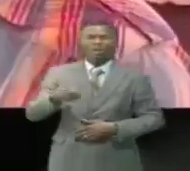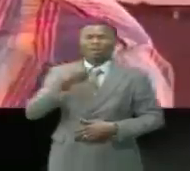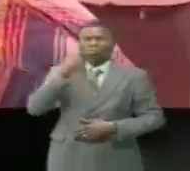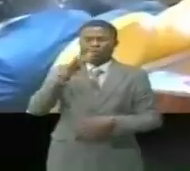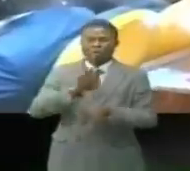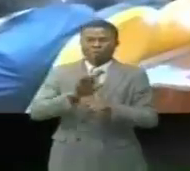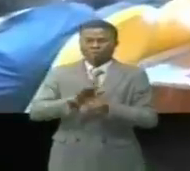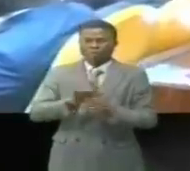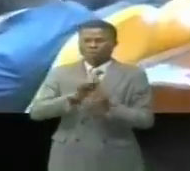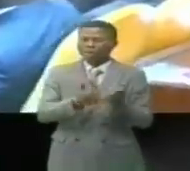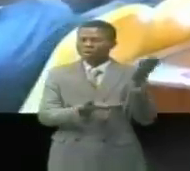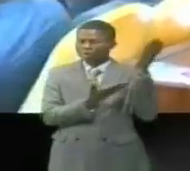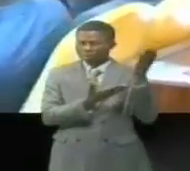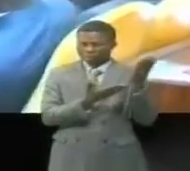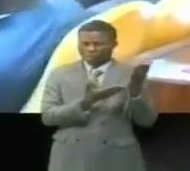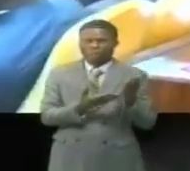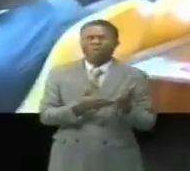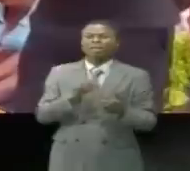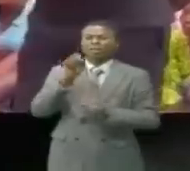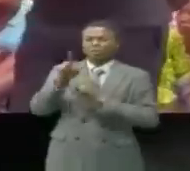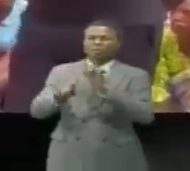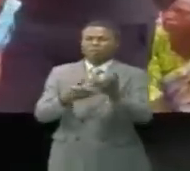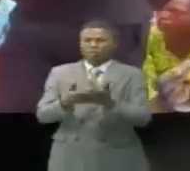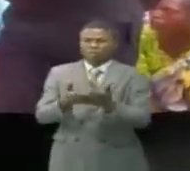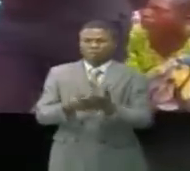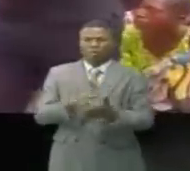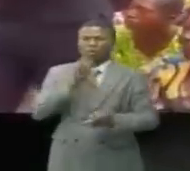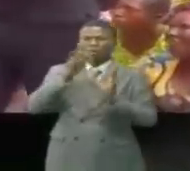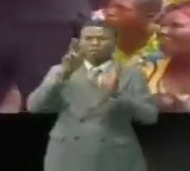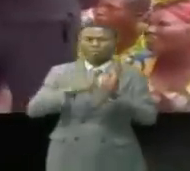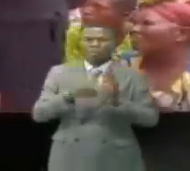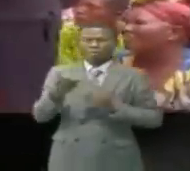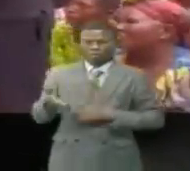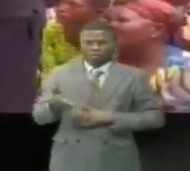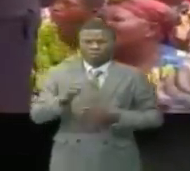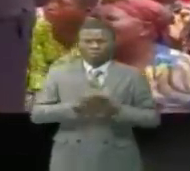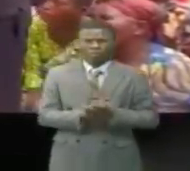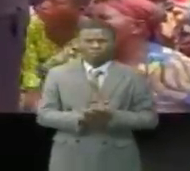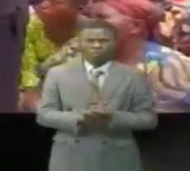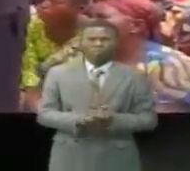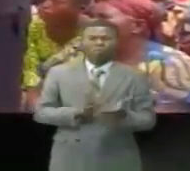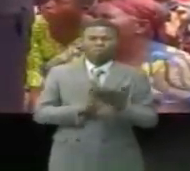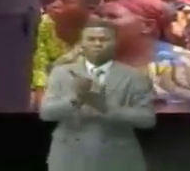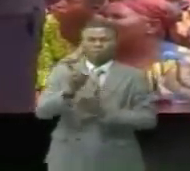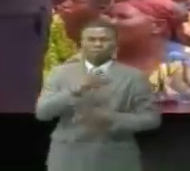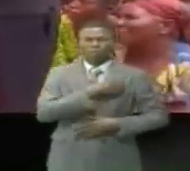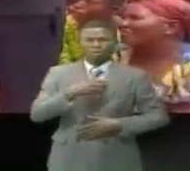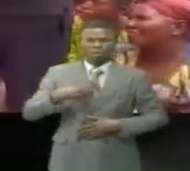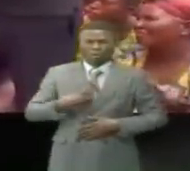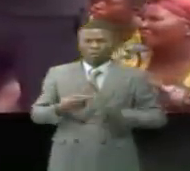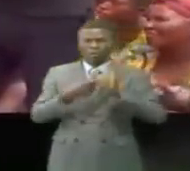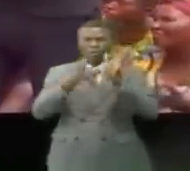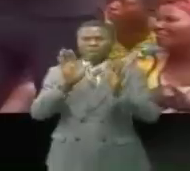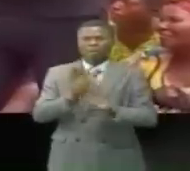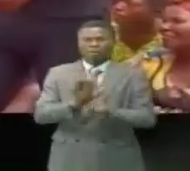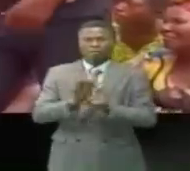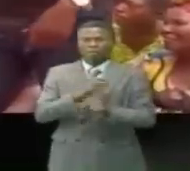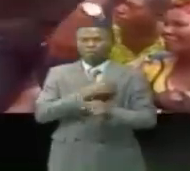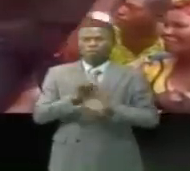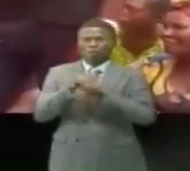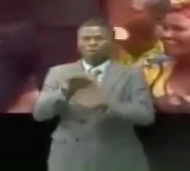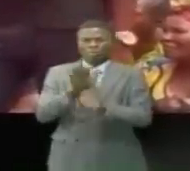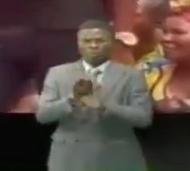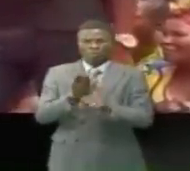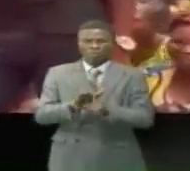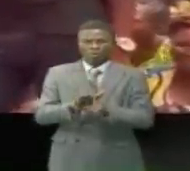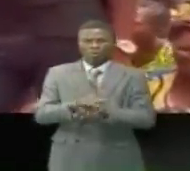sur l'essentiel de ses interventions à l'hémicycle de la Chambre basse du Parlement, les droits de la femme, la représentativité de celle-ci